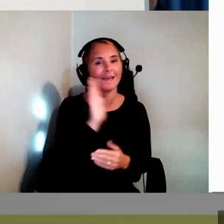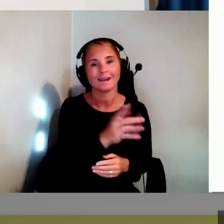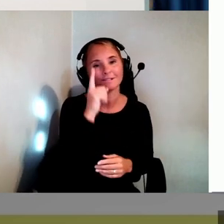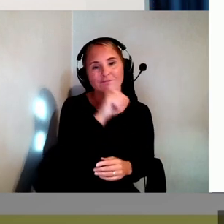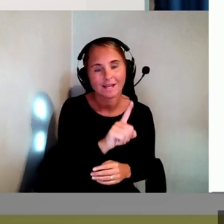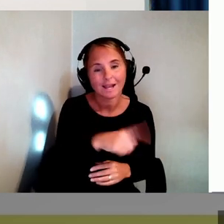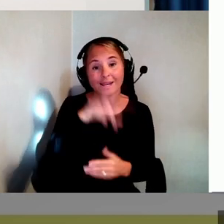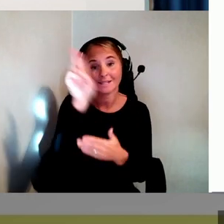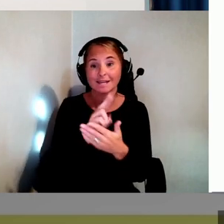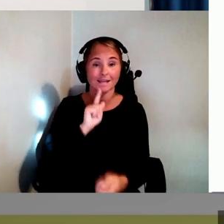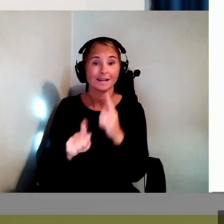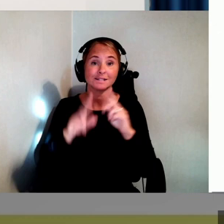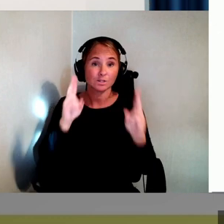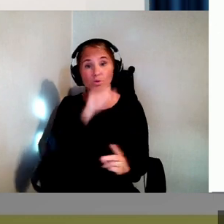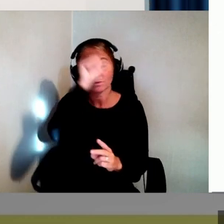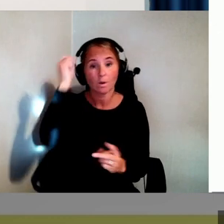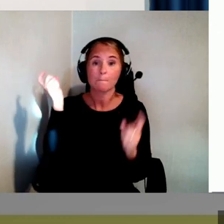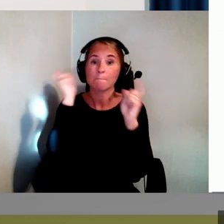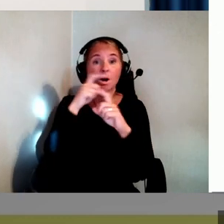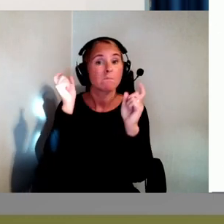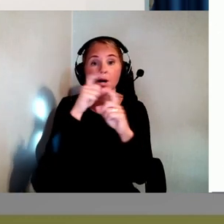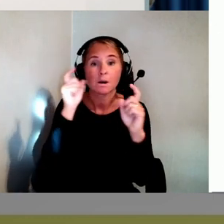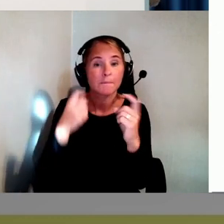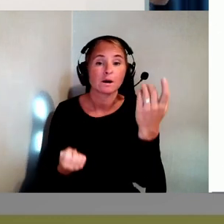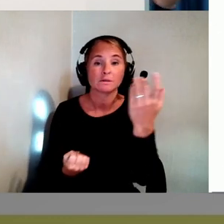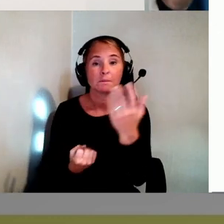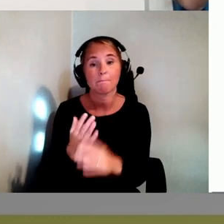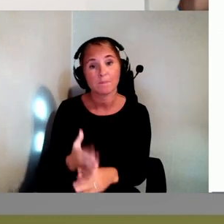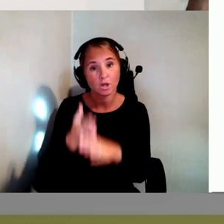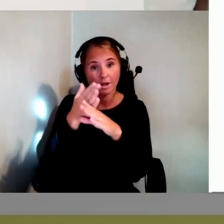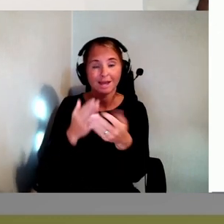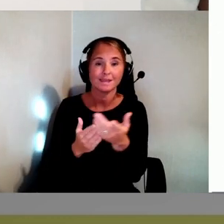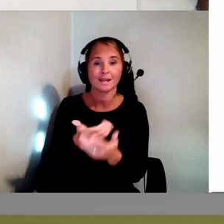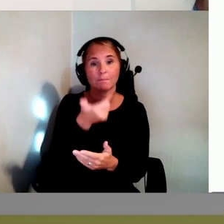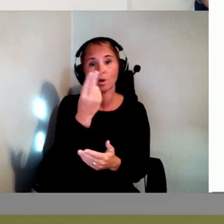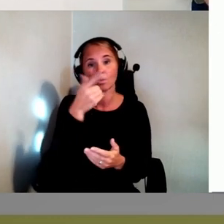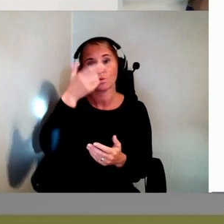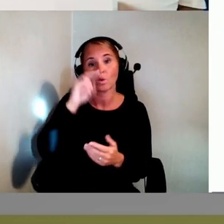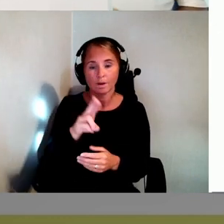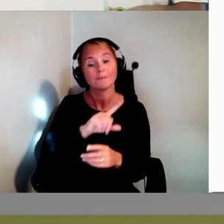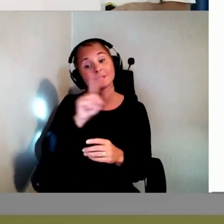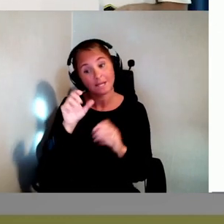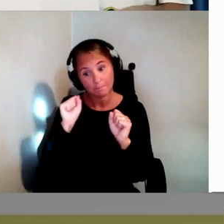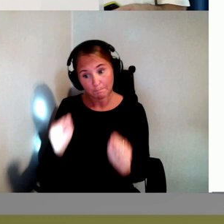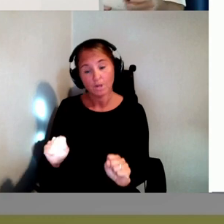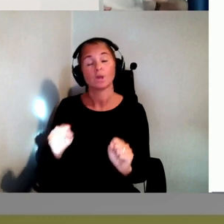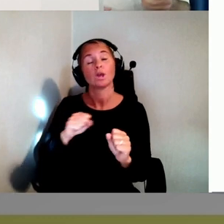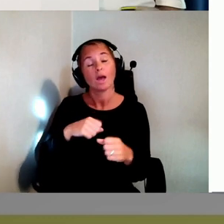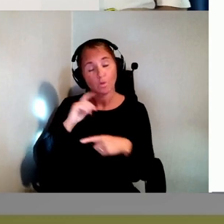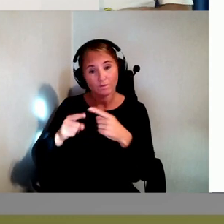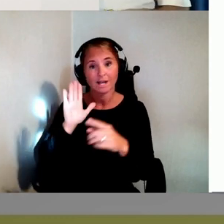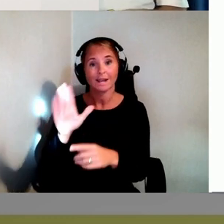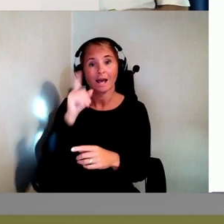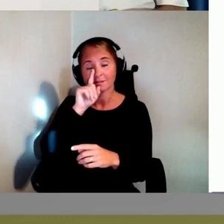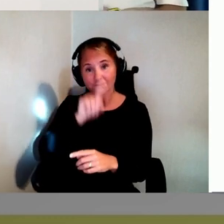att bygga med en eh button men sen ska det falla skuggar utvecklaren för då ska man också ifrågasätta design och sä Jag kan inte